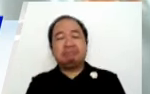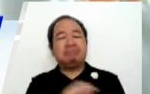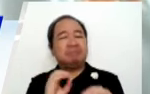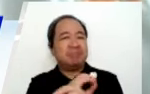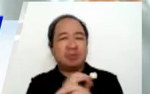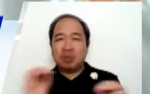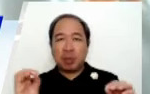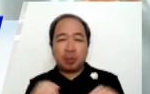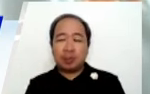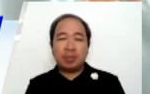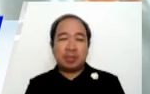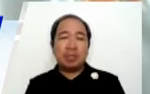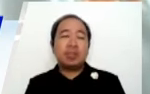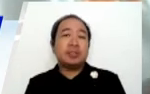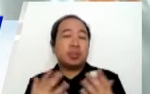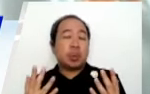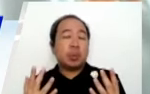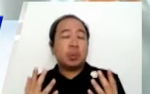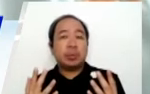Kaya